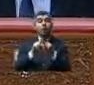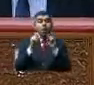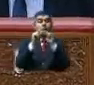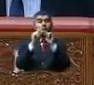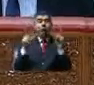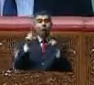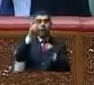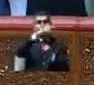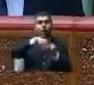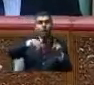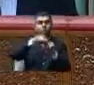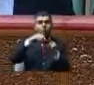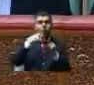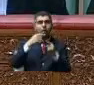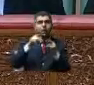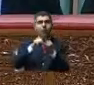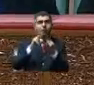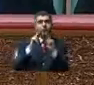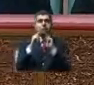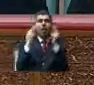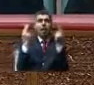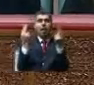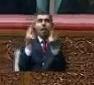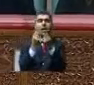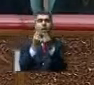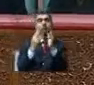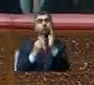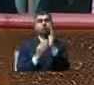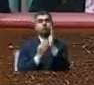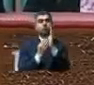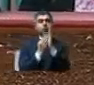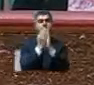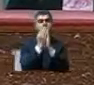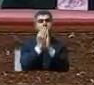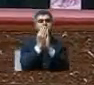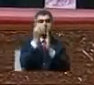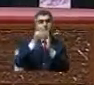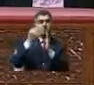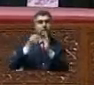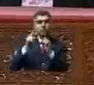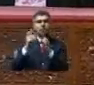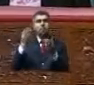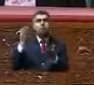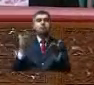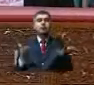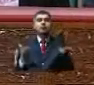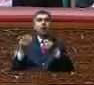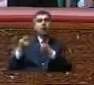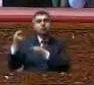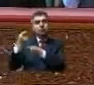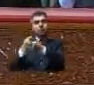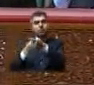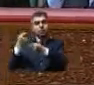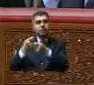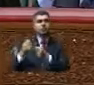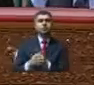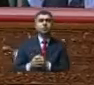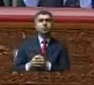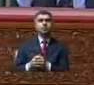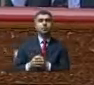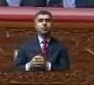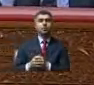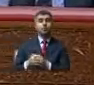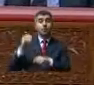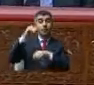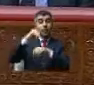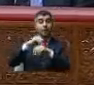لدولة ناجحة جدا في يعني التحكم في التوازنات الاقتصادية. كما